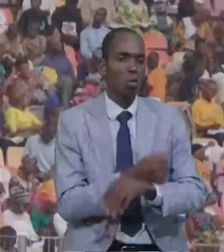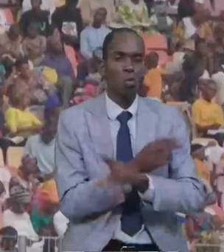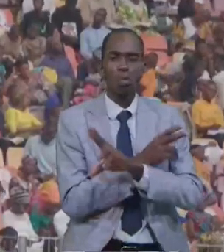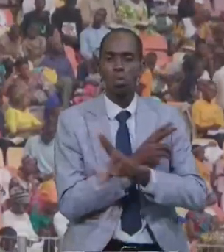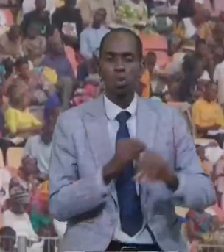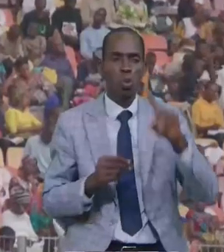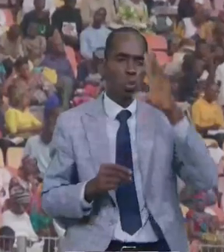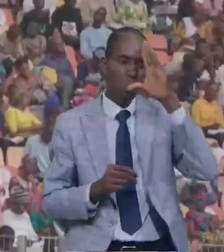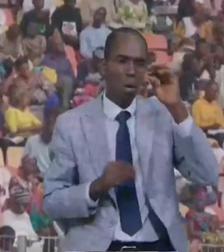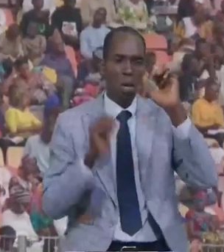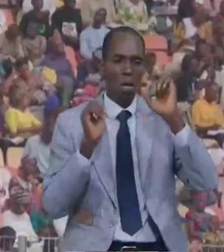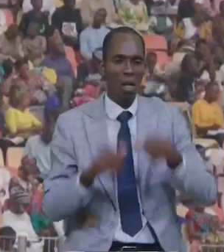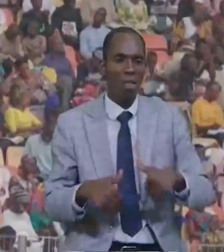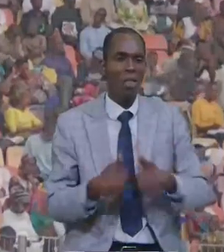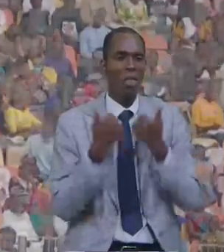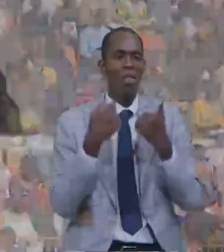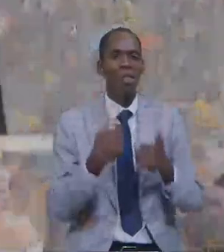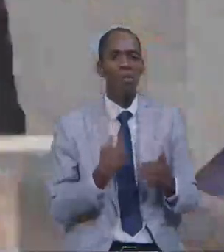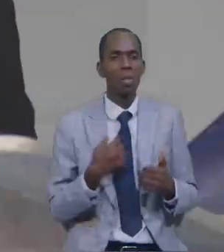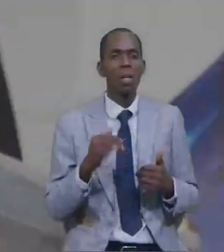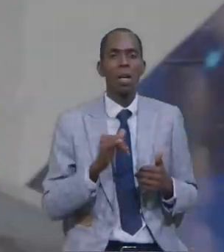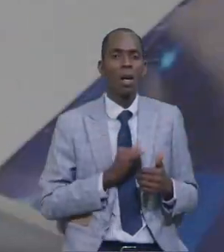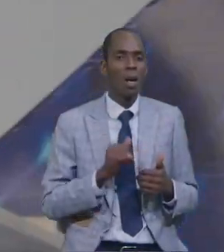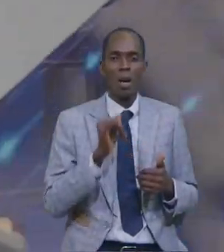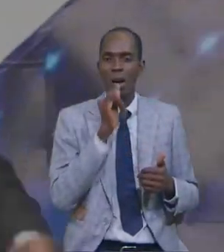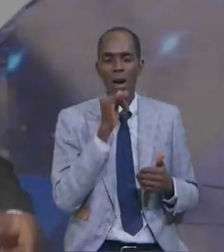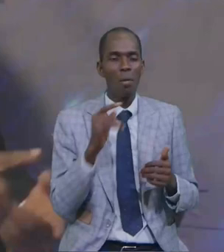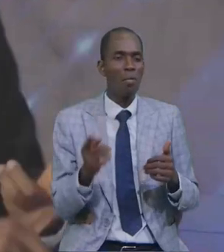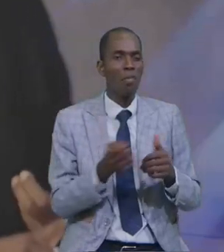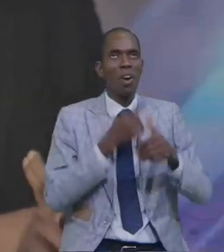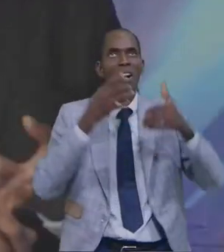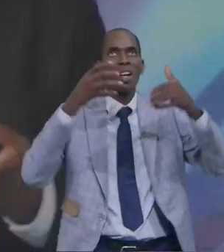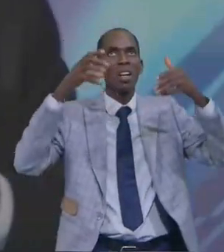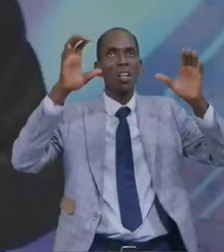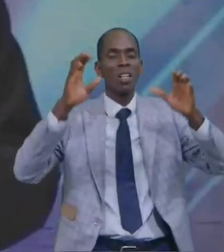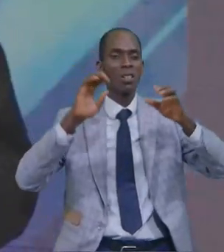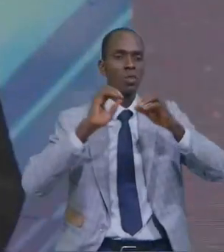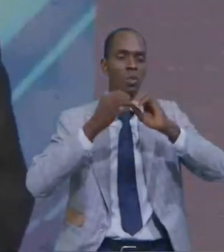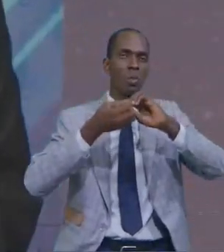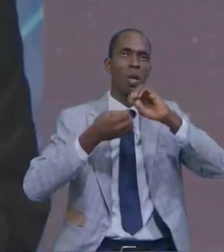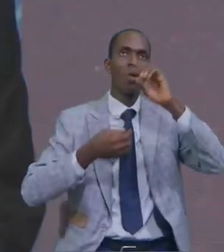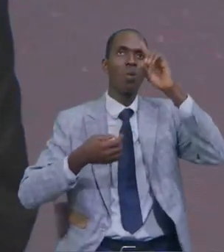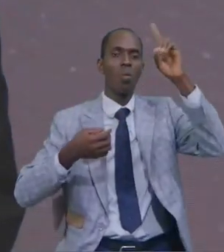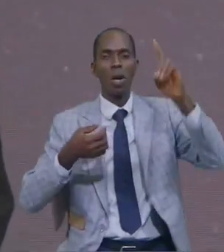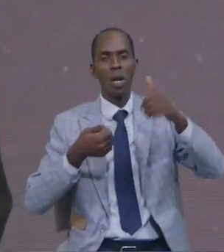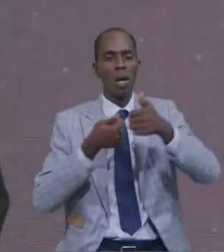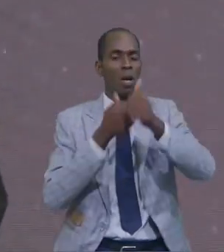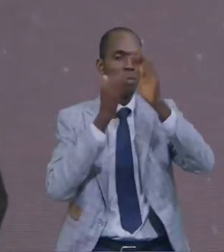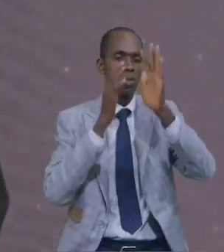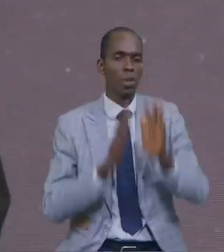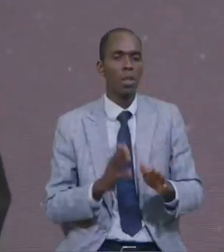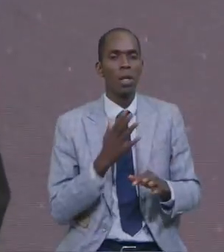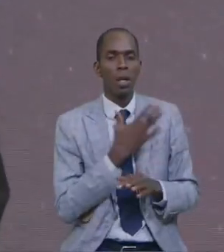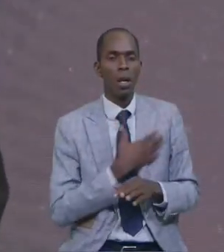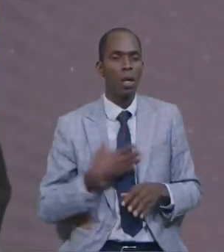le premier des apôtres. Et je suis loi pour moi-même. Les autres peuvent ne pas toucher